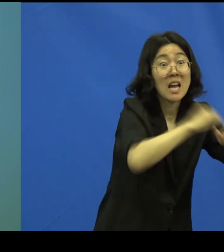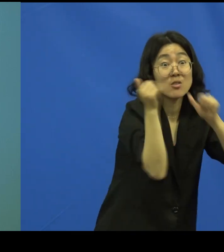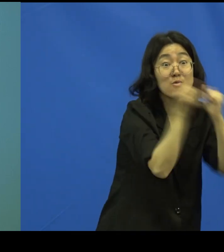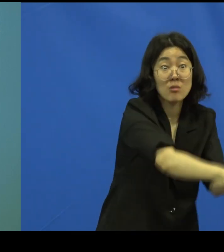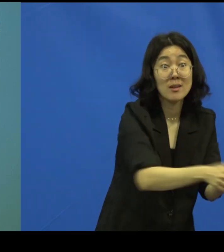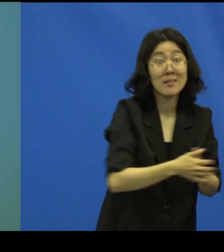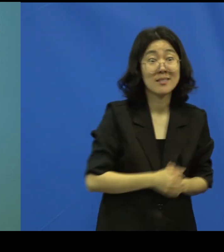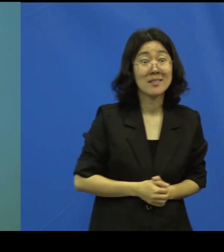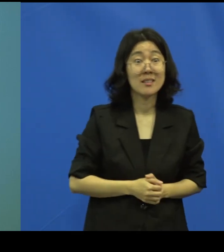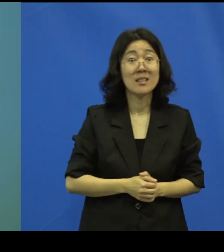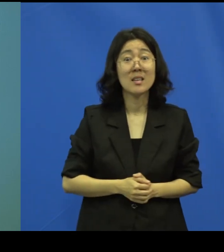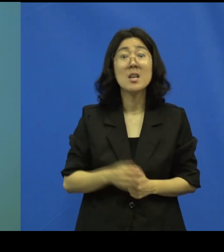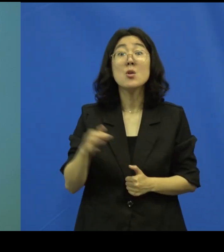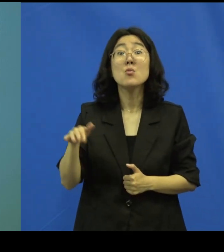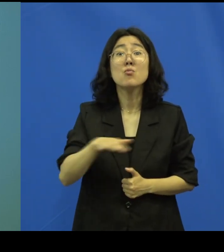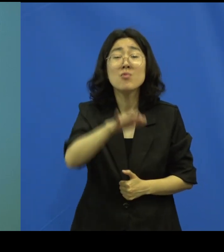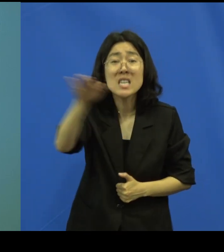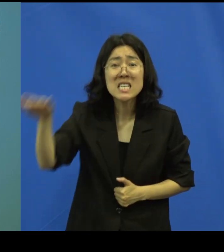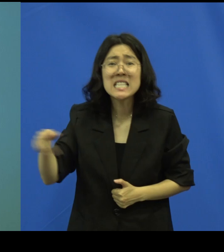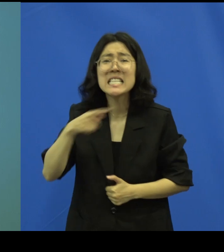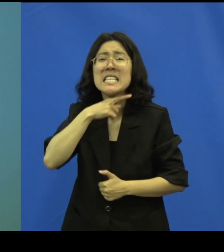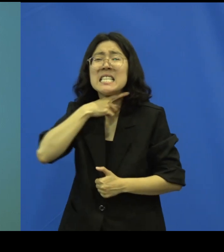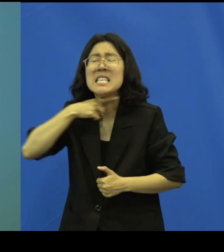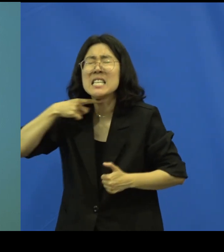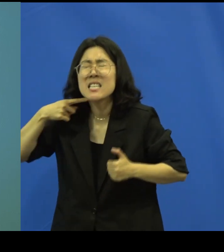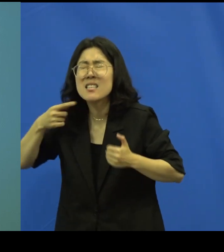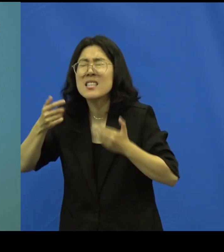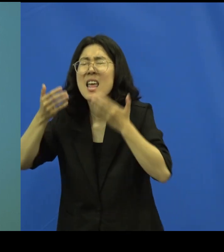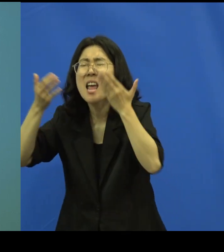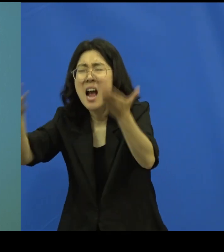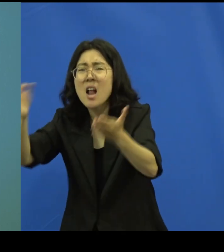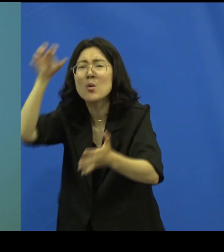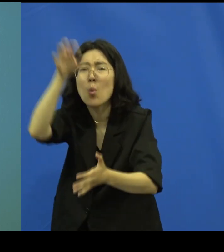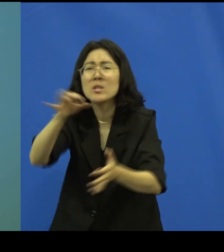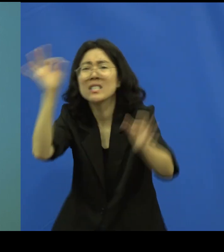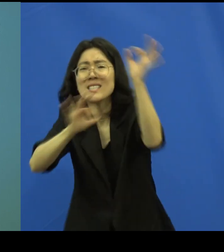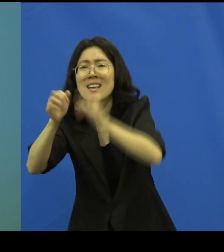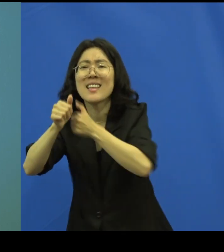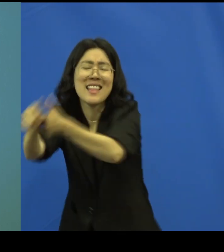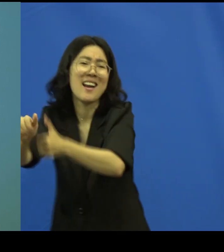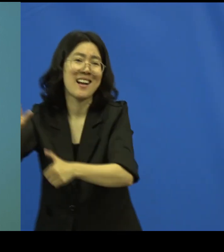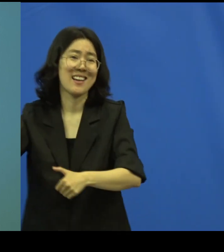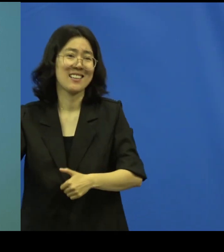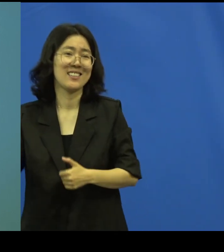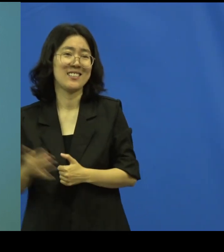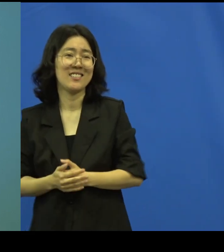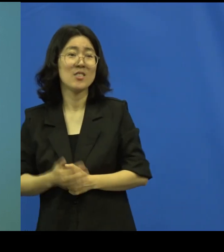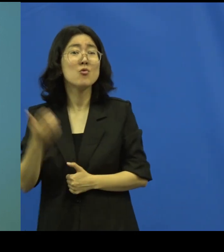희생을 당하시는 방식을 취하신 겁니다. sacrifice.